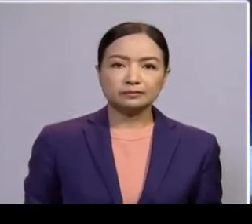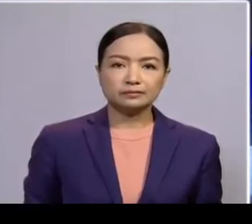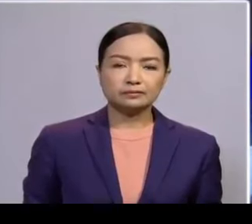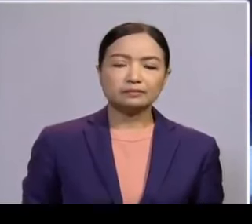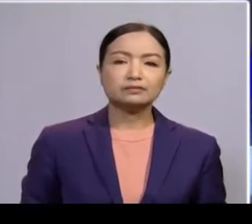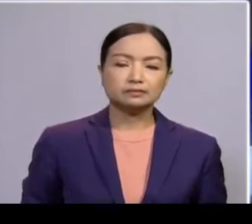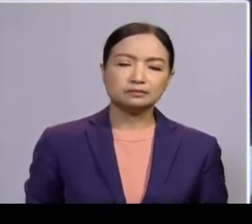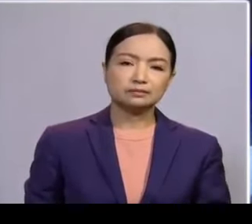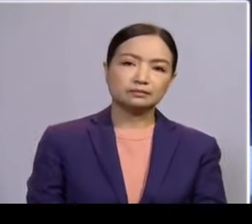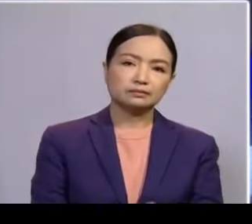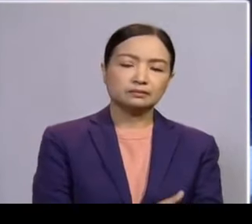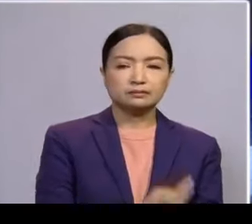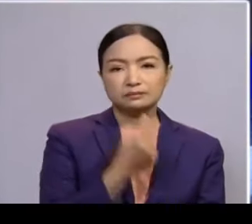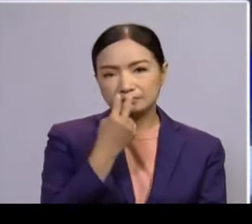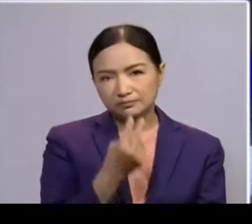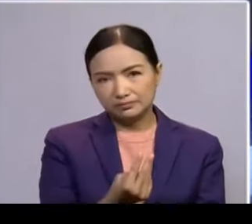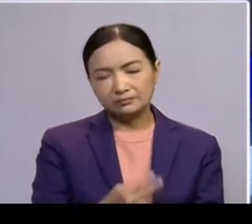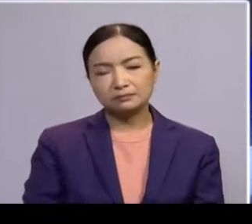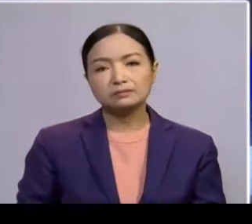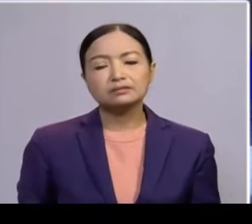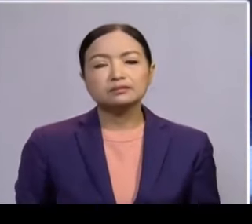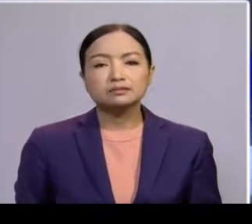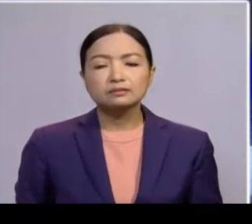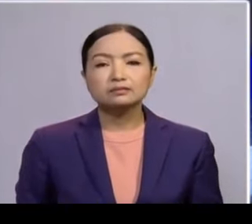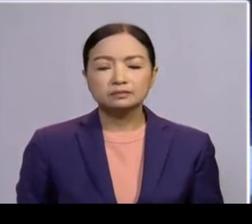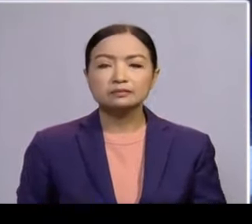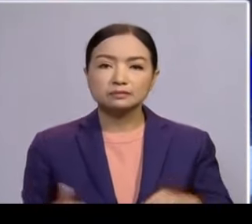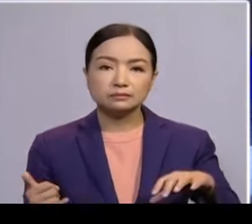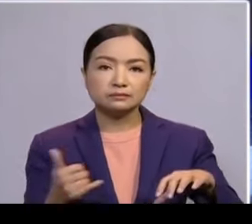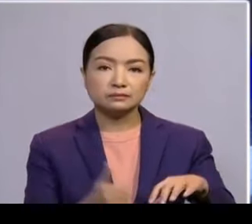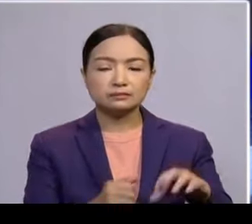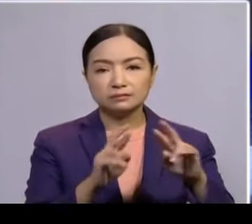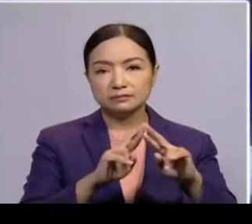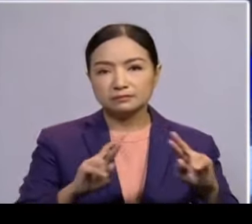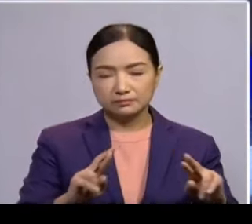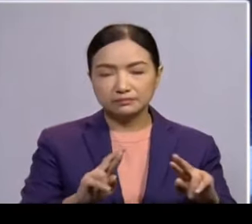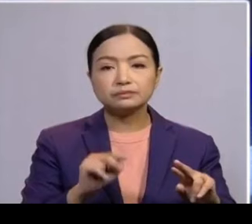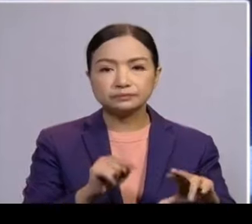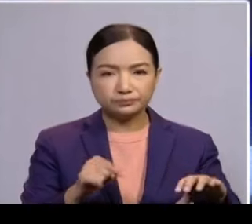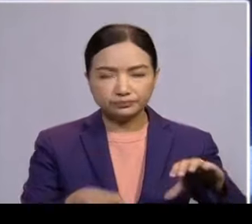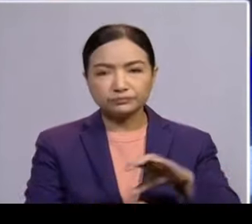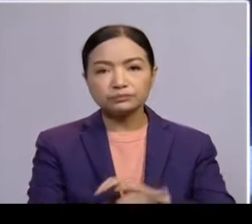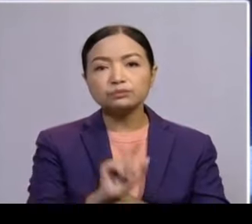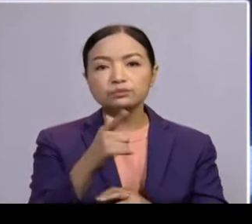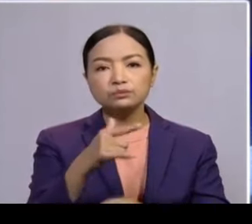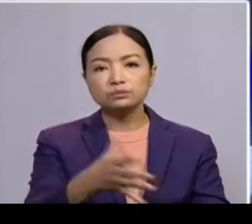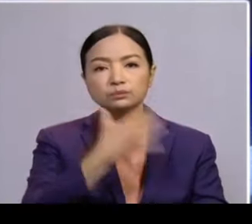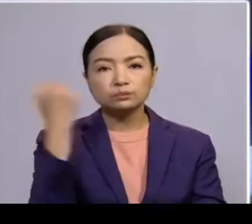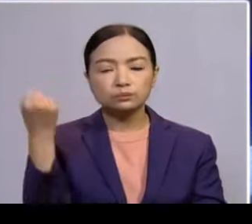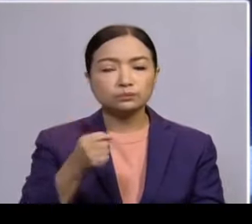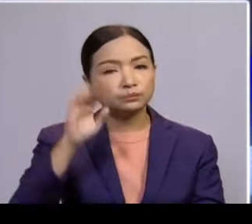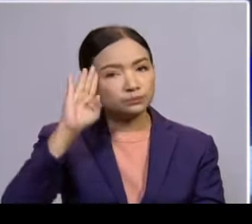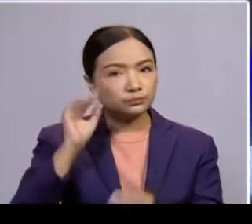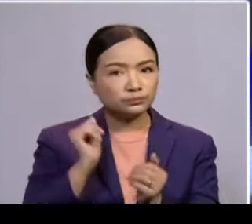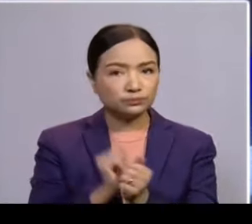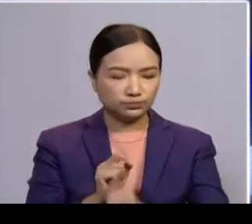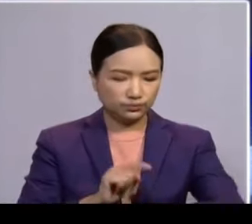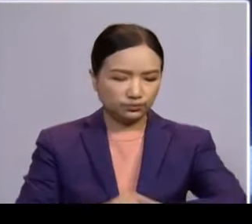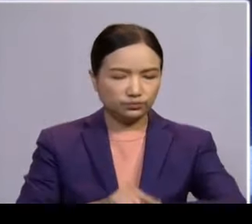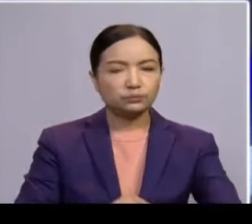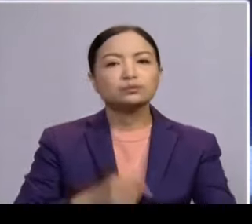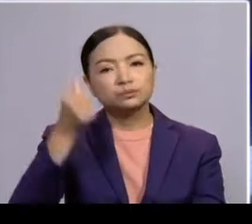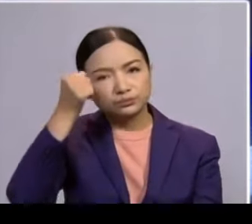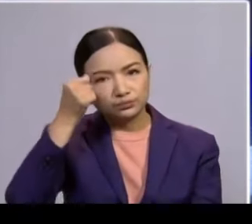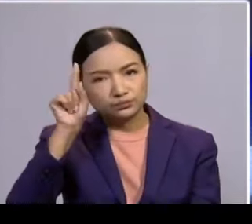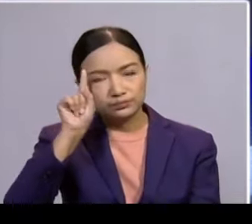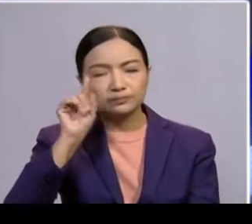ไปดูคนร้ายกันบ้างนะคะที่บุกเดี่ยวจี้ชิงทองในห้างดังย่านบางแคค่ะตำรวจเนี่ยใช้เวลาไม่ทันข้ามคืน